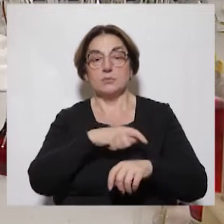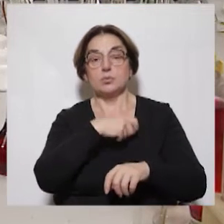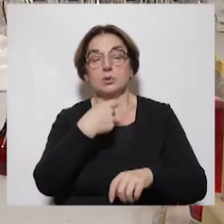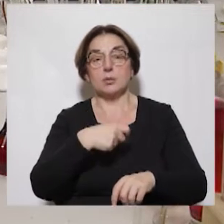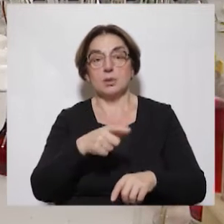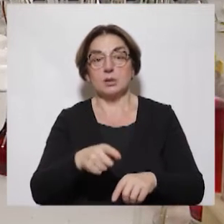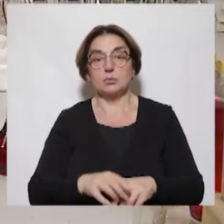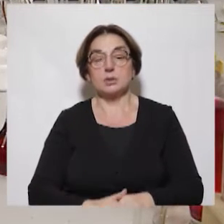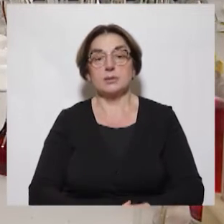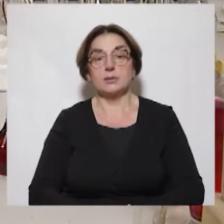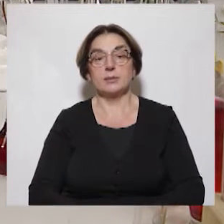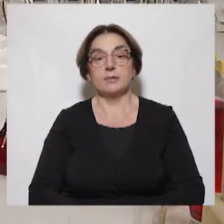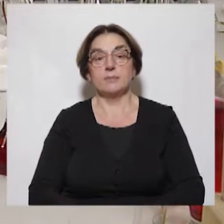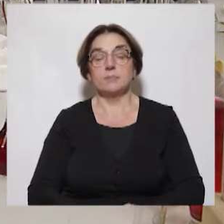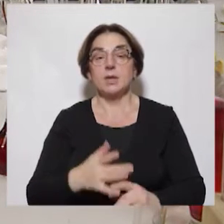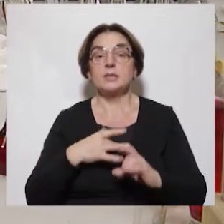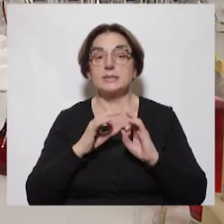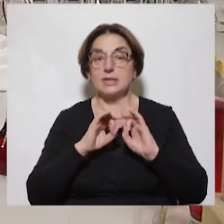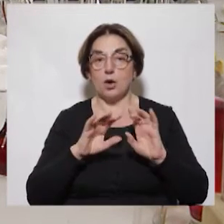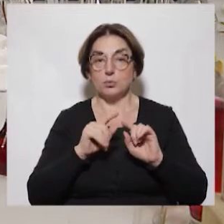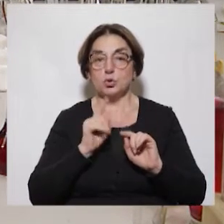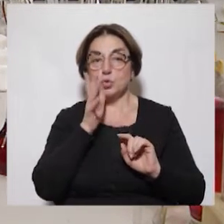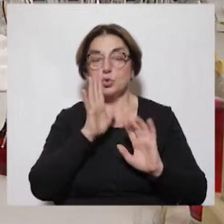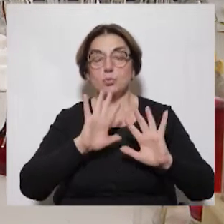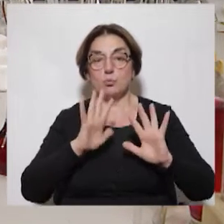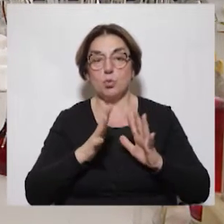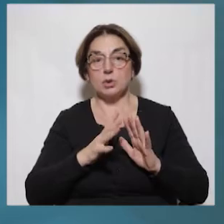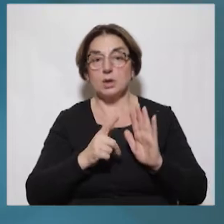მე შემიძლია გითხრათ, რომ ეს ფაქტიურად ჩვენი საუბრის მომენტში მოხდა.